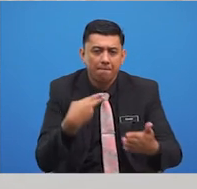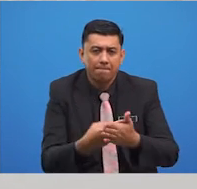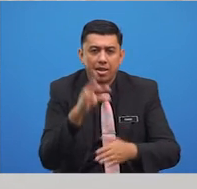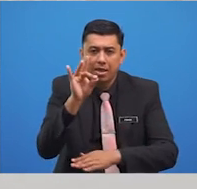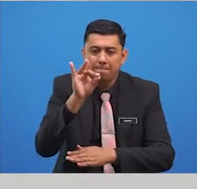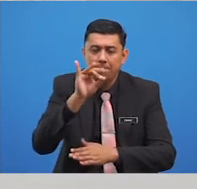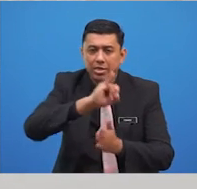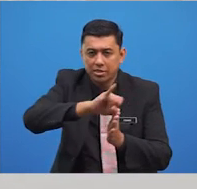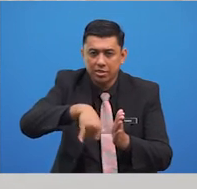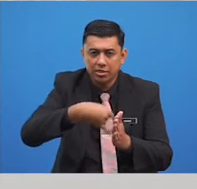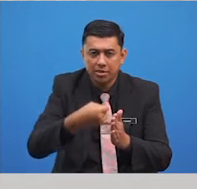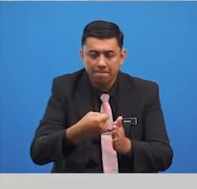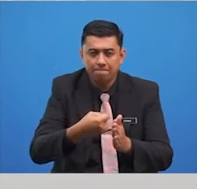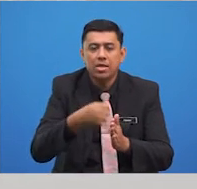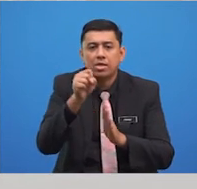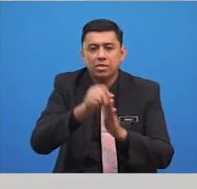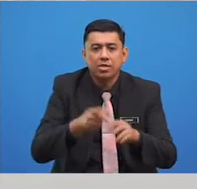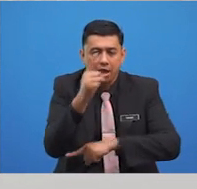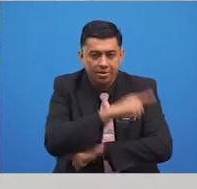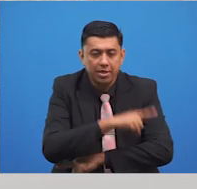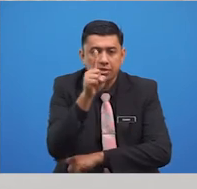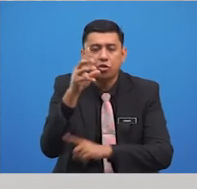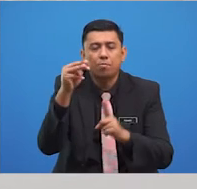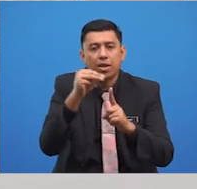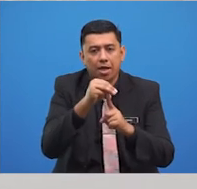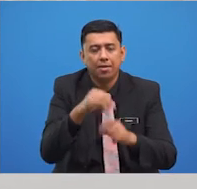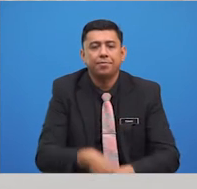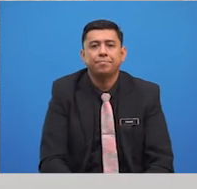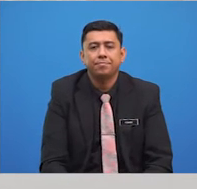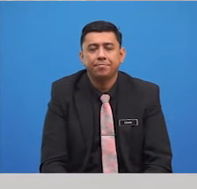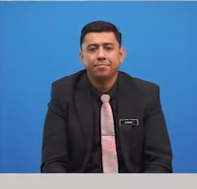hampir 8 jam sehari satu markah.